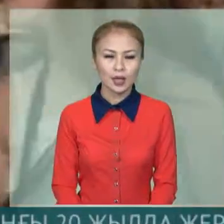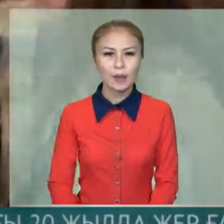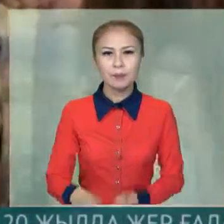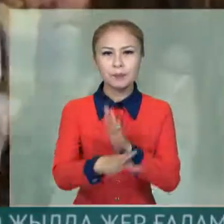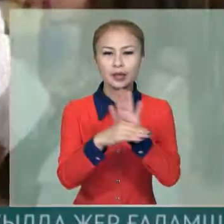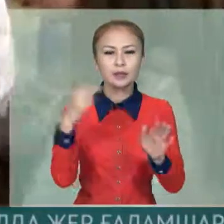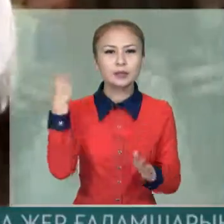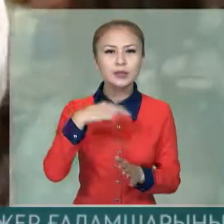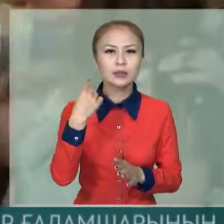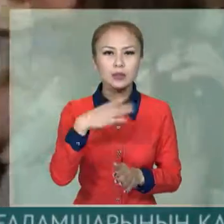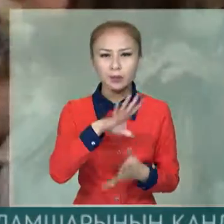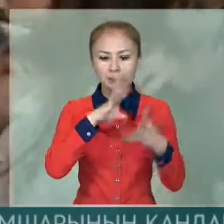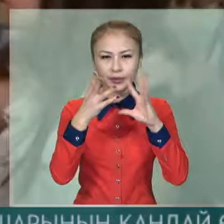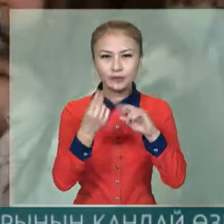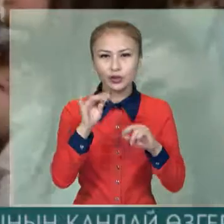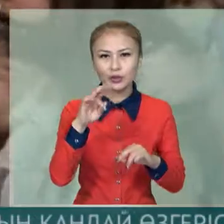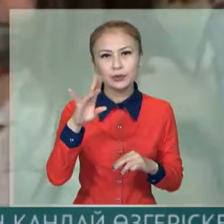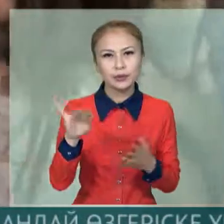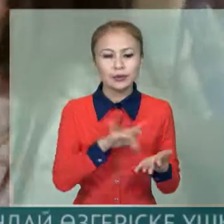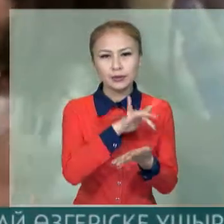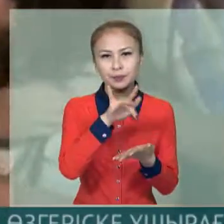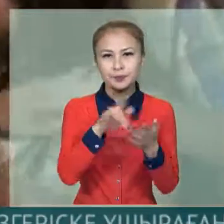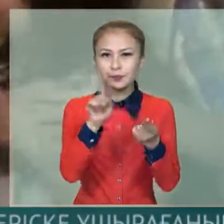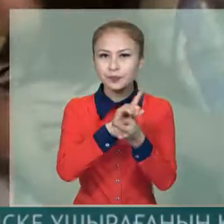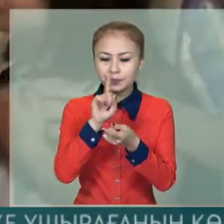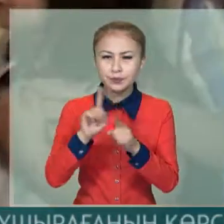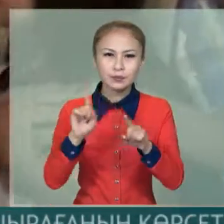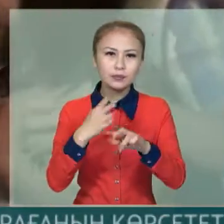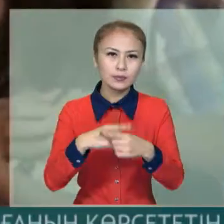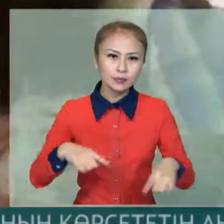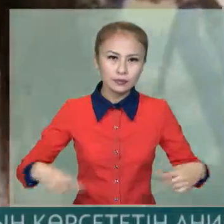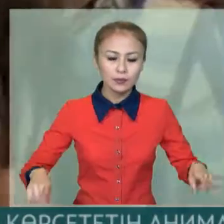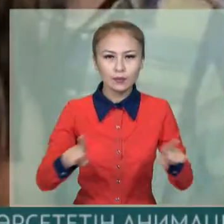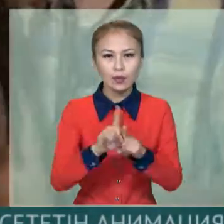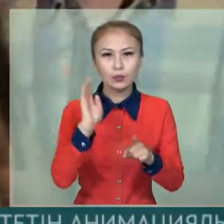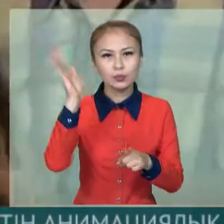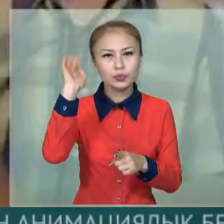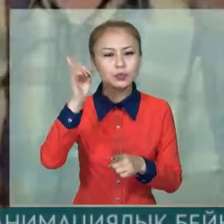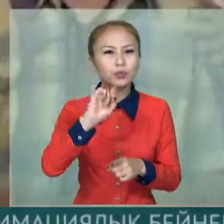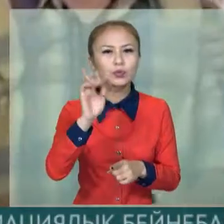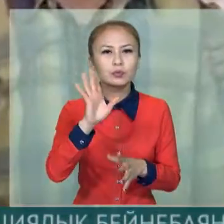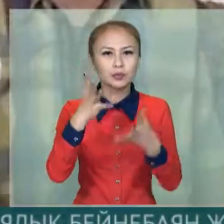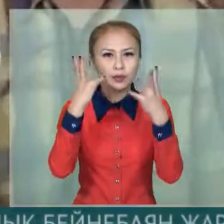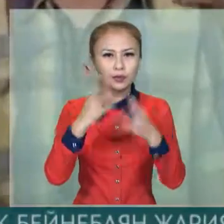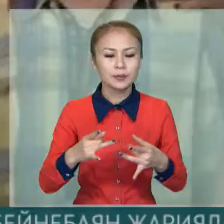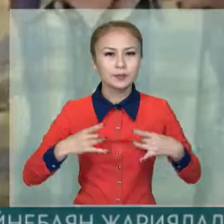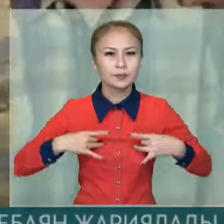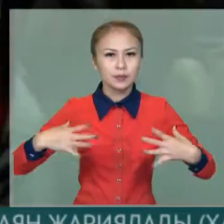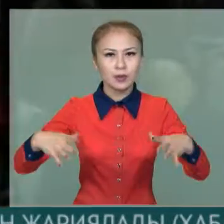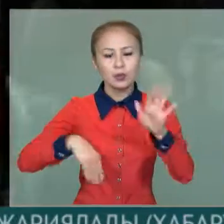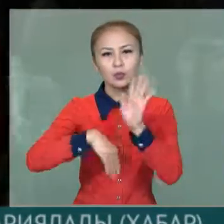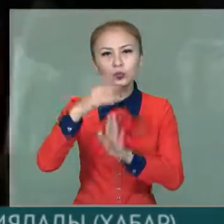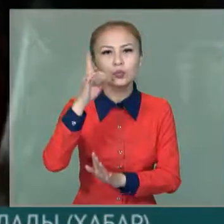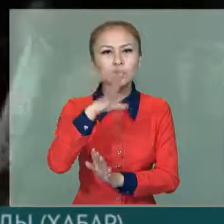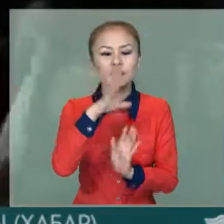Президенттік сайлаудың екінші кезеңіне дейін Чили халқы өзгерістер мен тұрақтылық, бірлік пен алауыздық, болашақ пен кешегі күн, дағдарыс пен даму арасынан өз